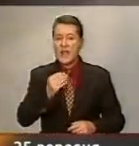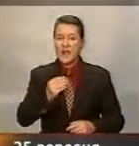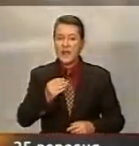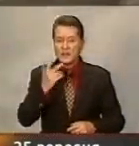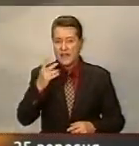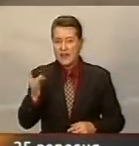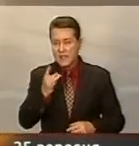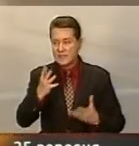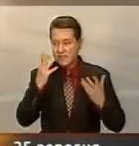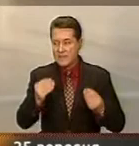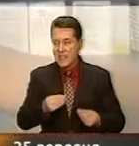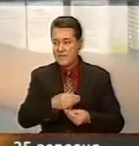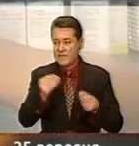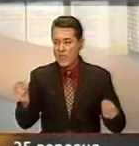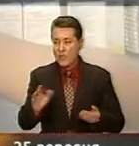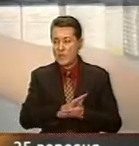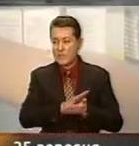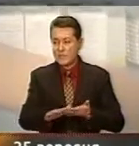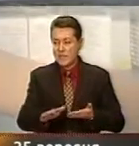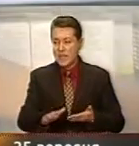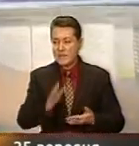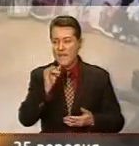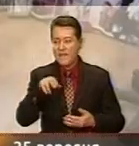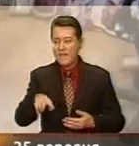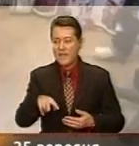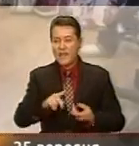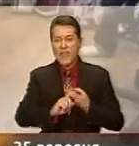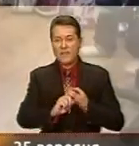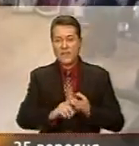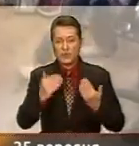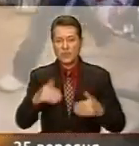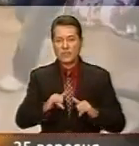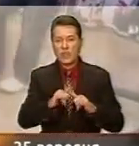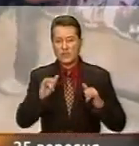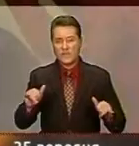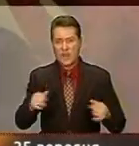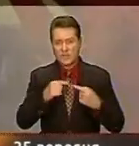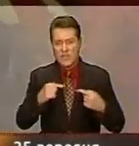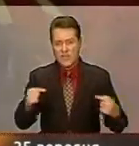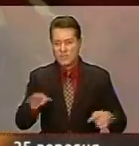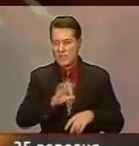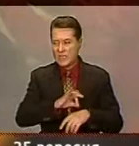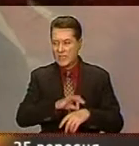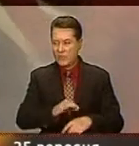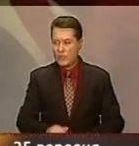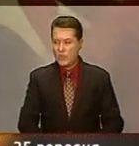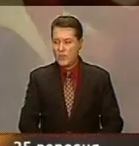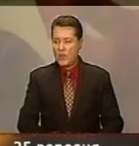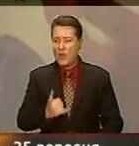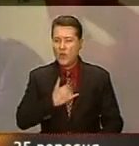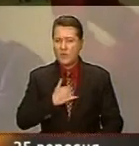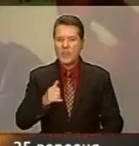Терапію, каже Світлана, видають безоплатно. Та через ВІЛ-інфекцію у деяких діток уже розвиваються інші недуги. Я ламала ноги.